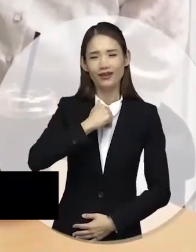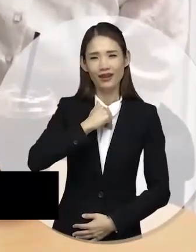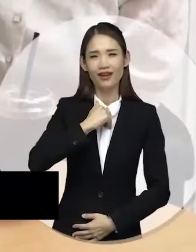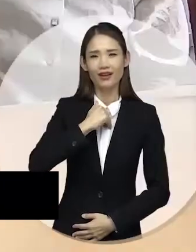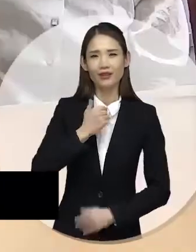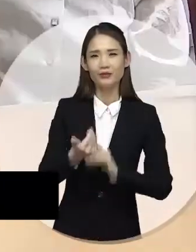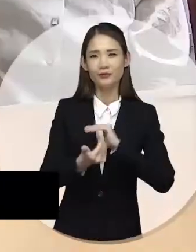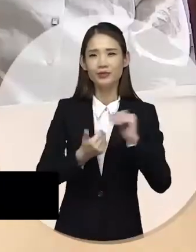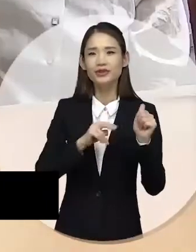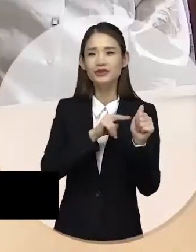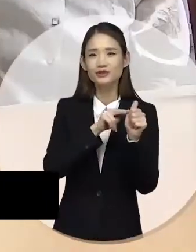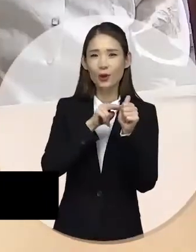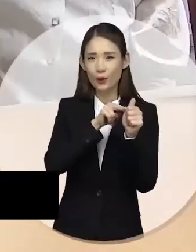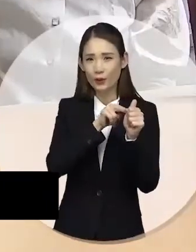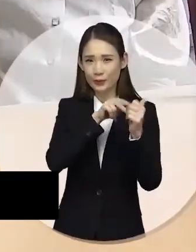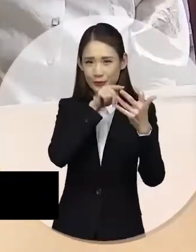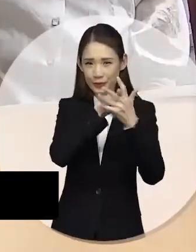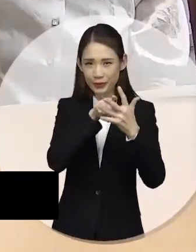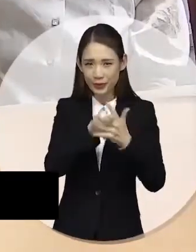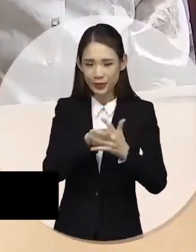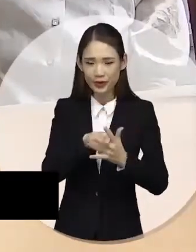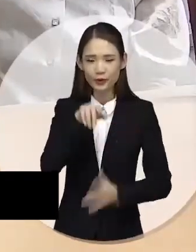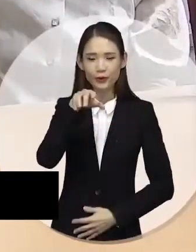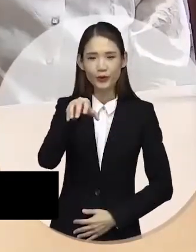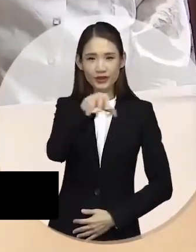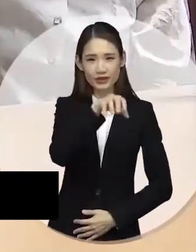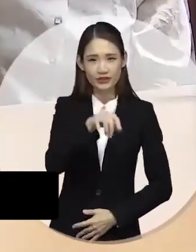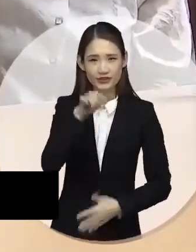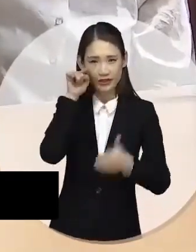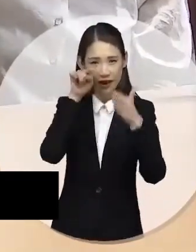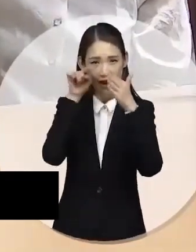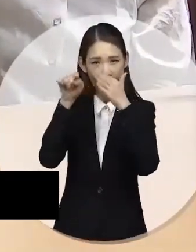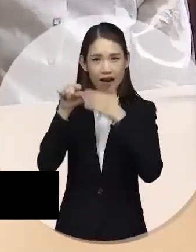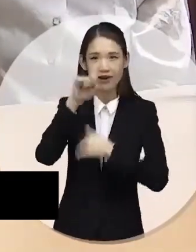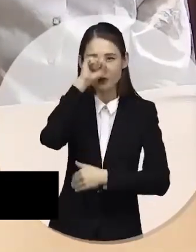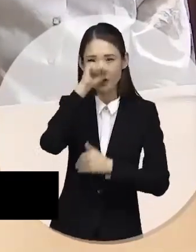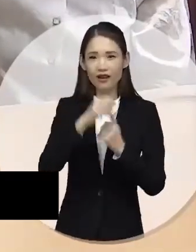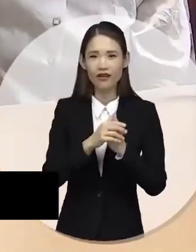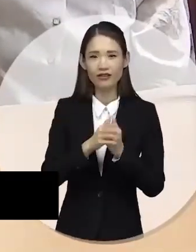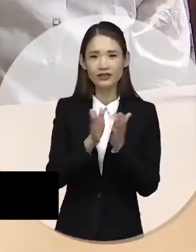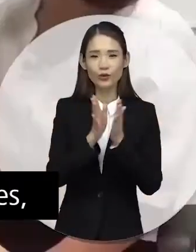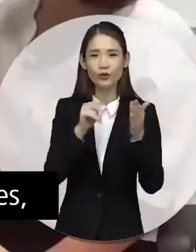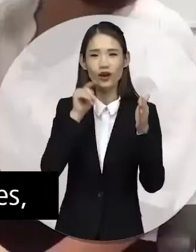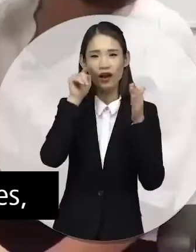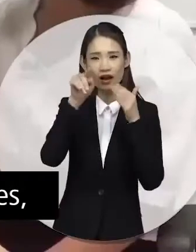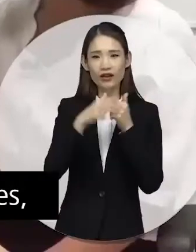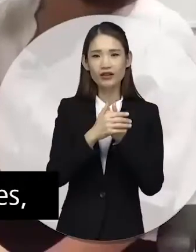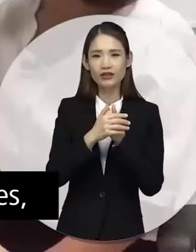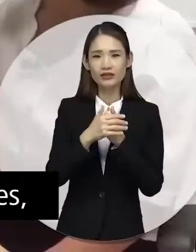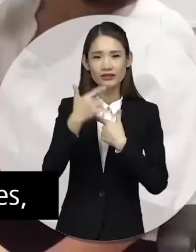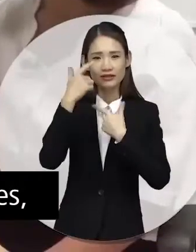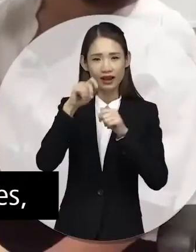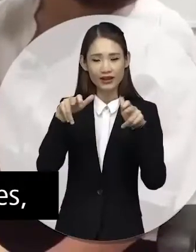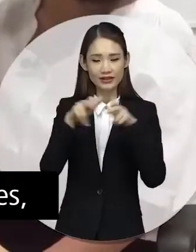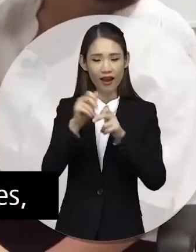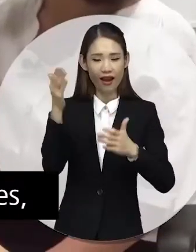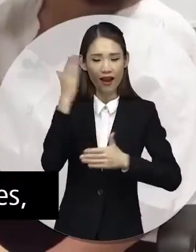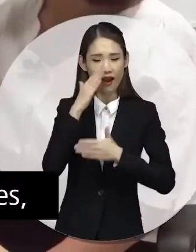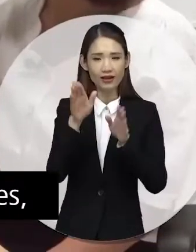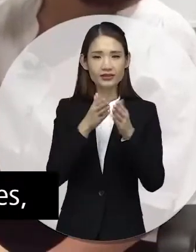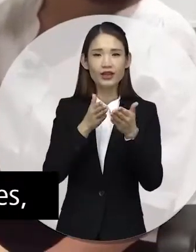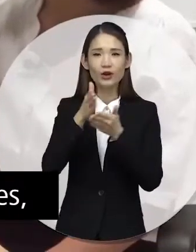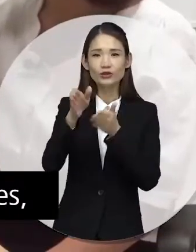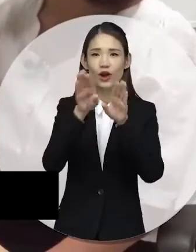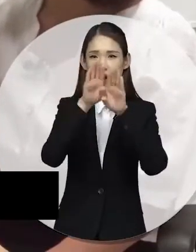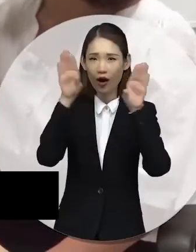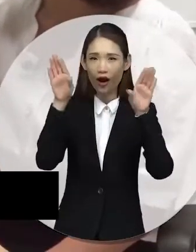내가 알아서 정보를 알고 찾아간다는 게 일단 너무 좋았고 네, 딱 네. 거기 도서관 딱 가니까 거기에 딱 장애 학생 전용 열람실도